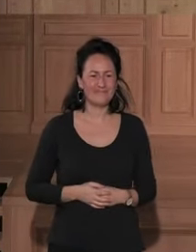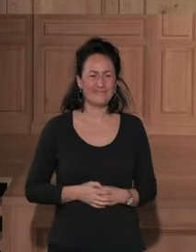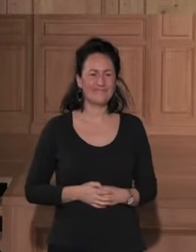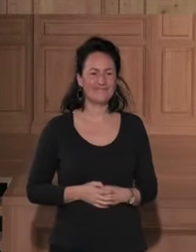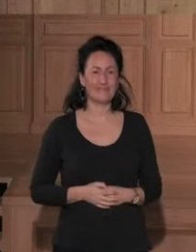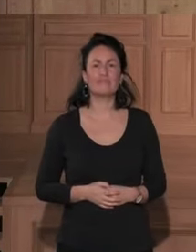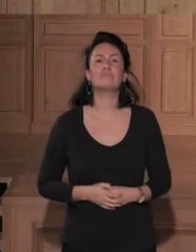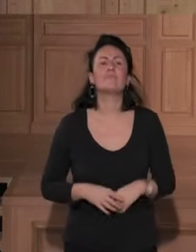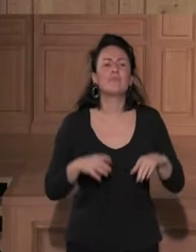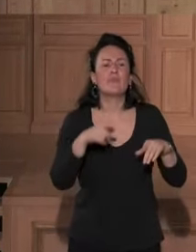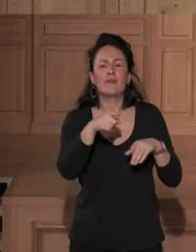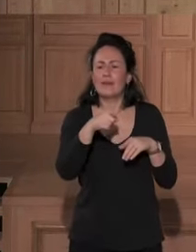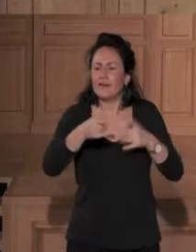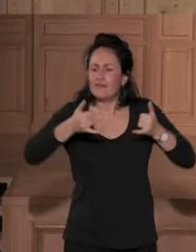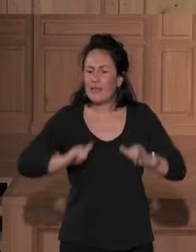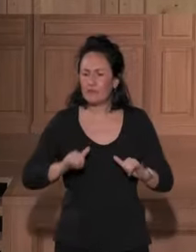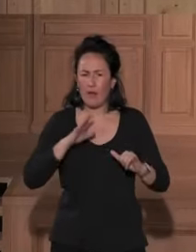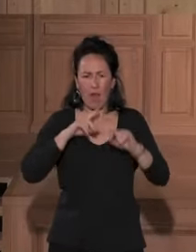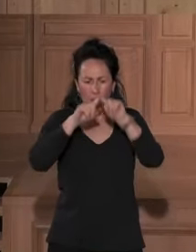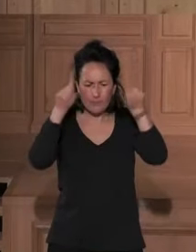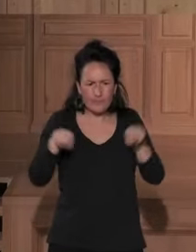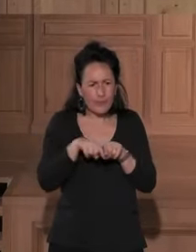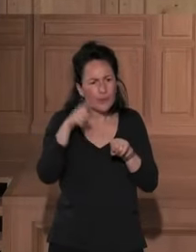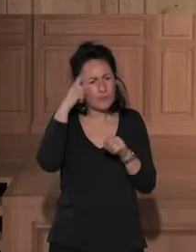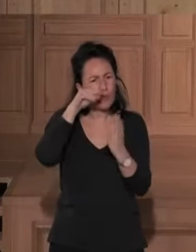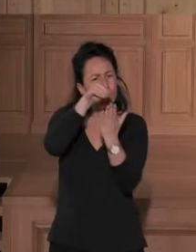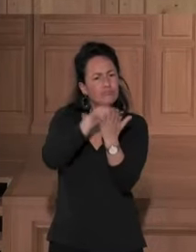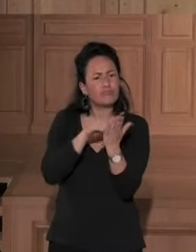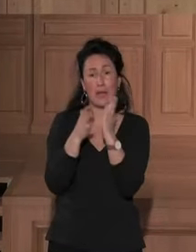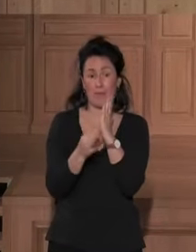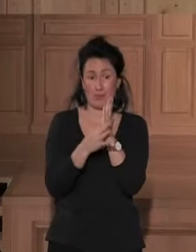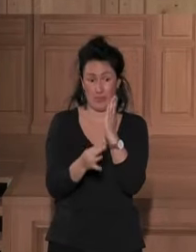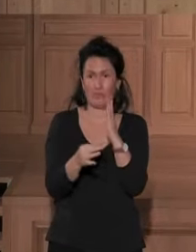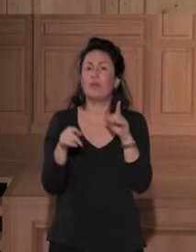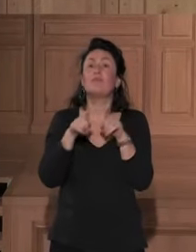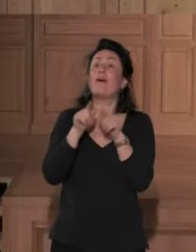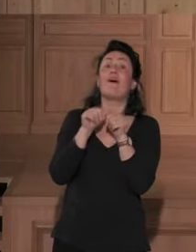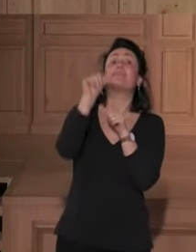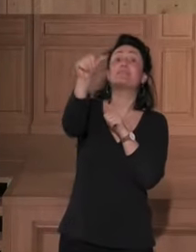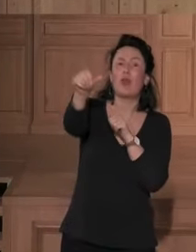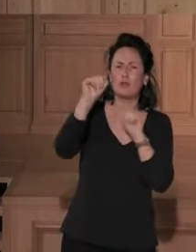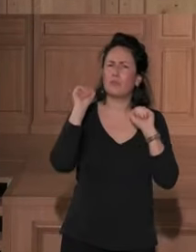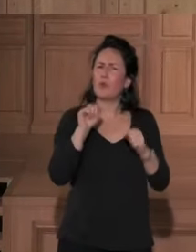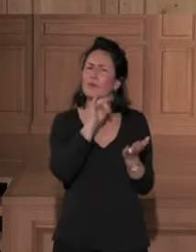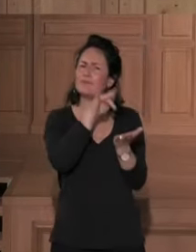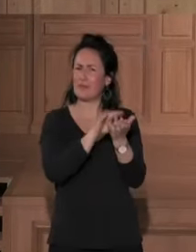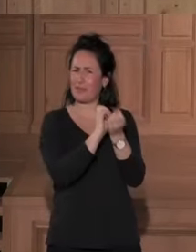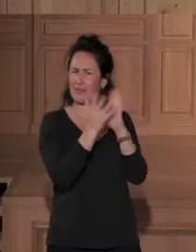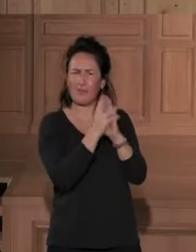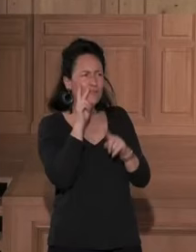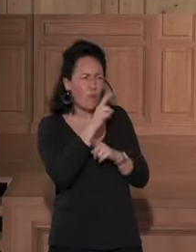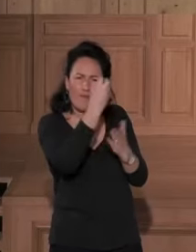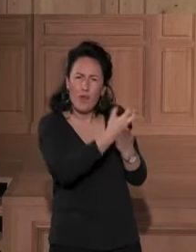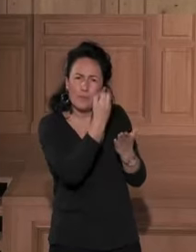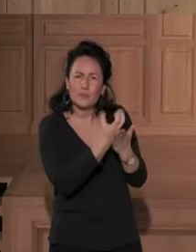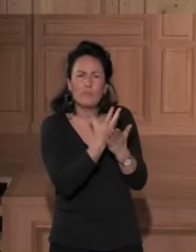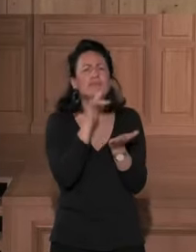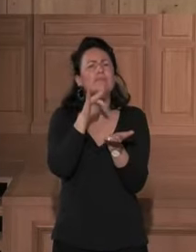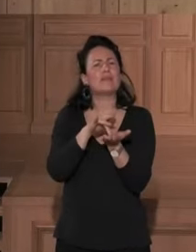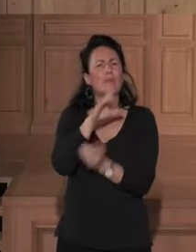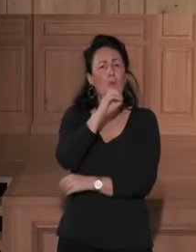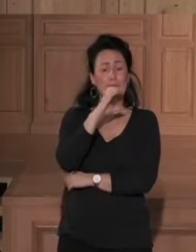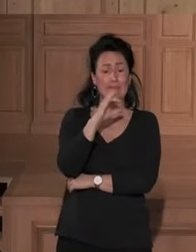Vous avez un bulletin d'abonnement sur votre siège. Et puis, si vous êtes derrière votre écran, vous trouvez toutes les informations sur notre site internet,